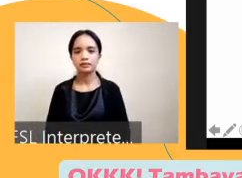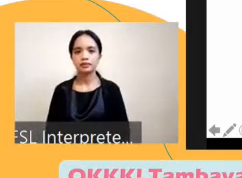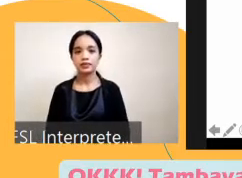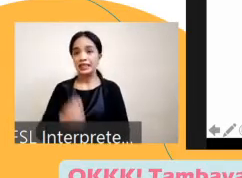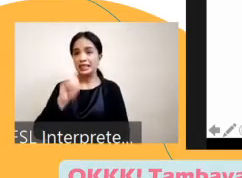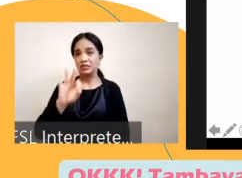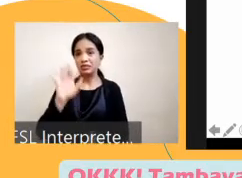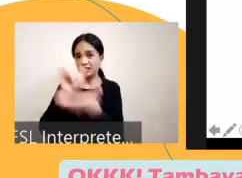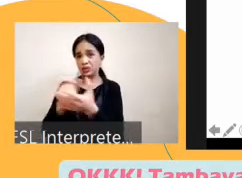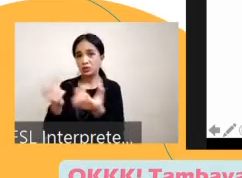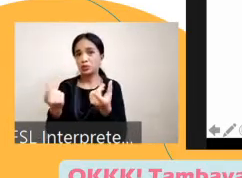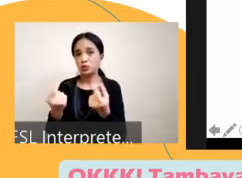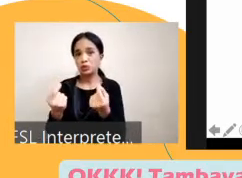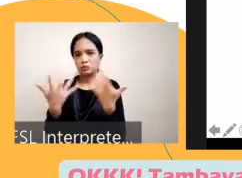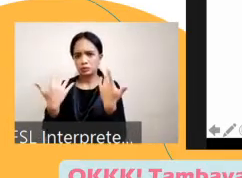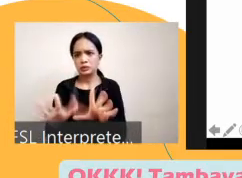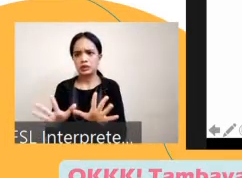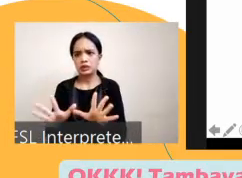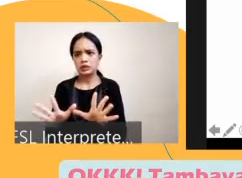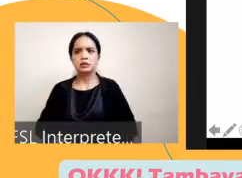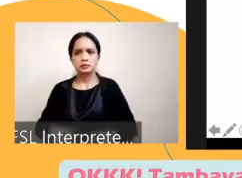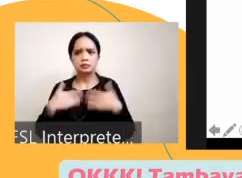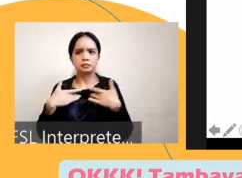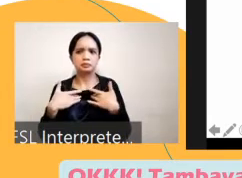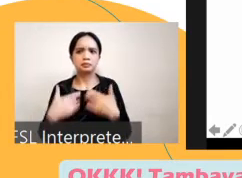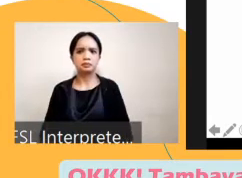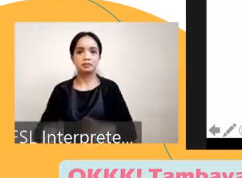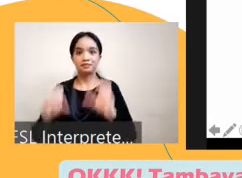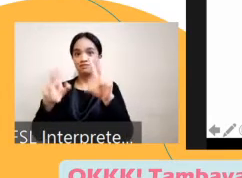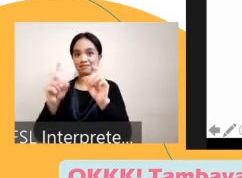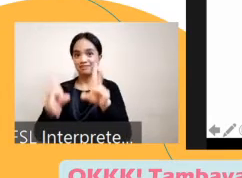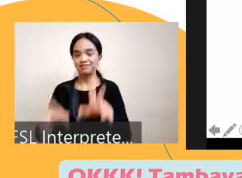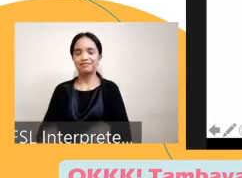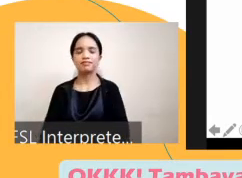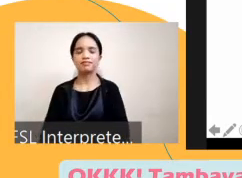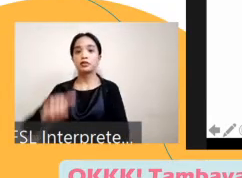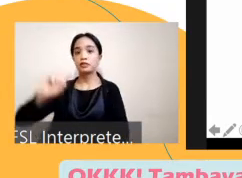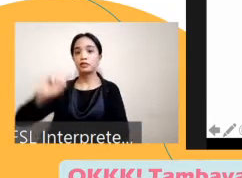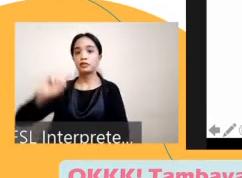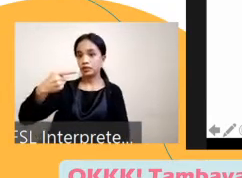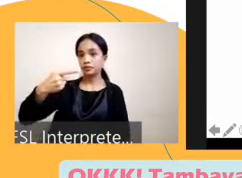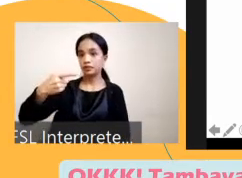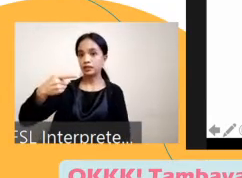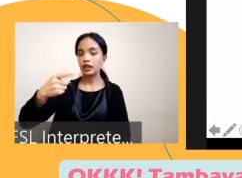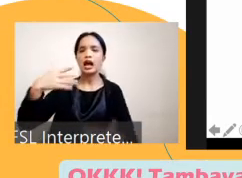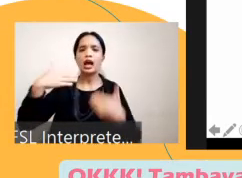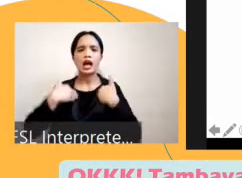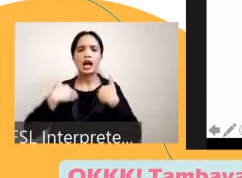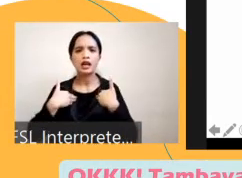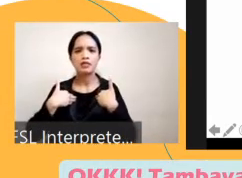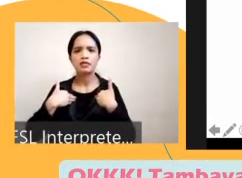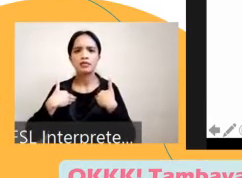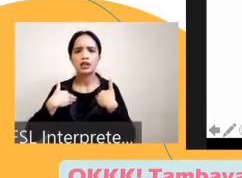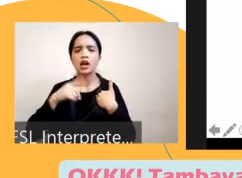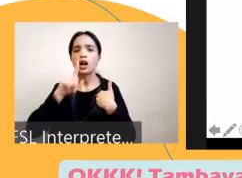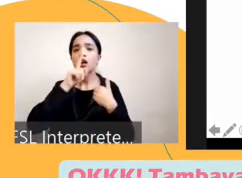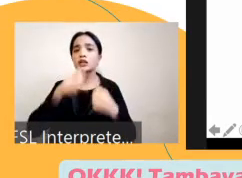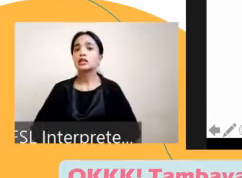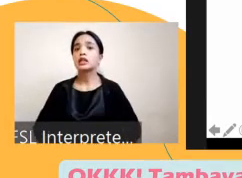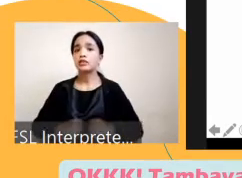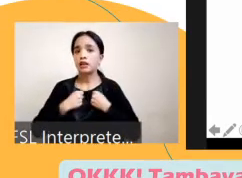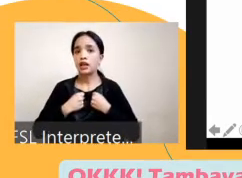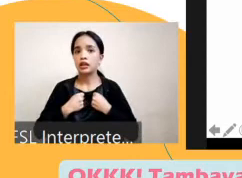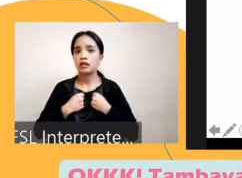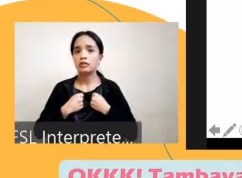nagawa na ba natin 'to sa ating buhay. Okay? Yung una ay may mga nakakabangon mula sa